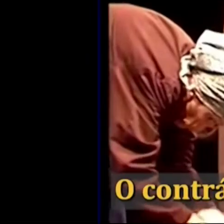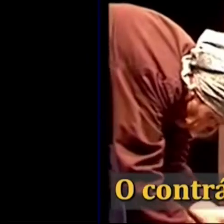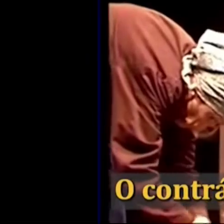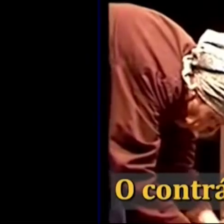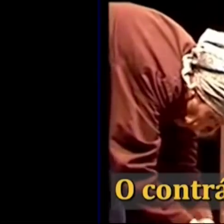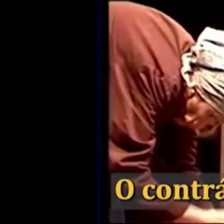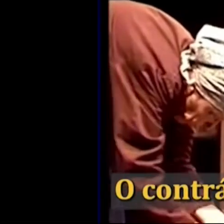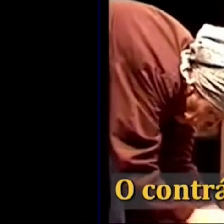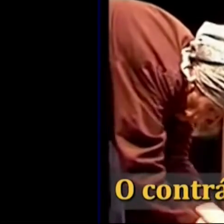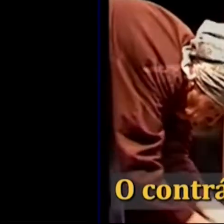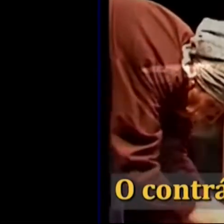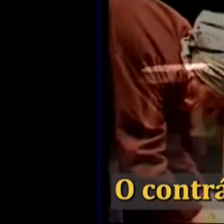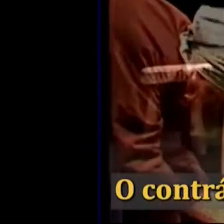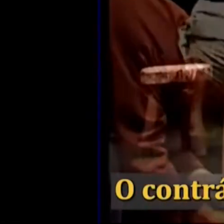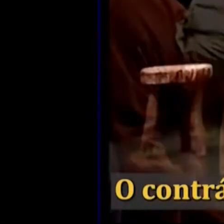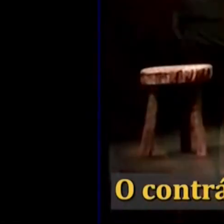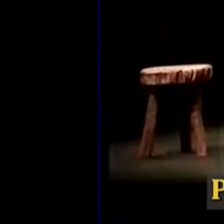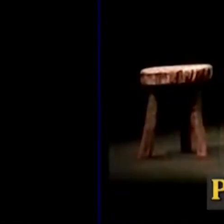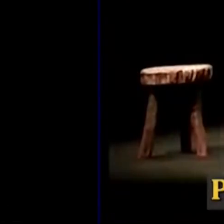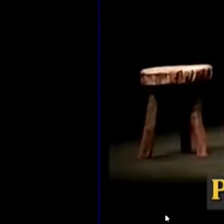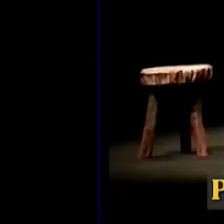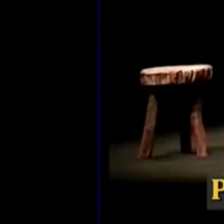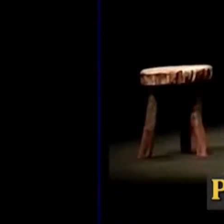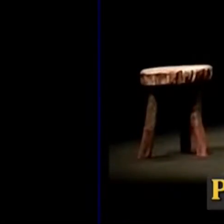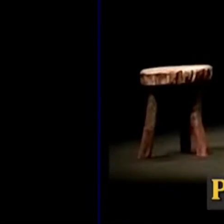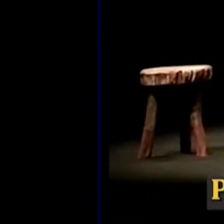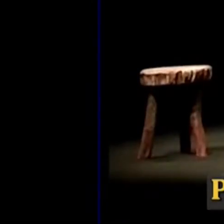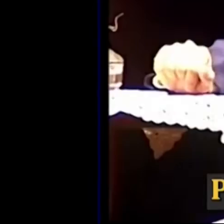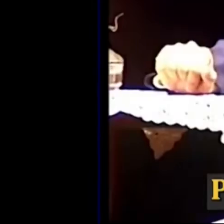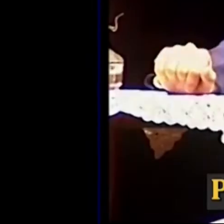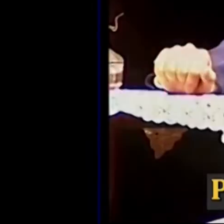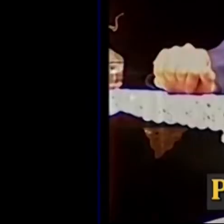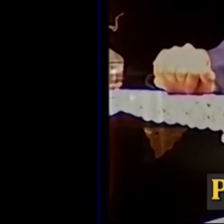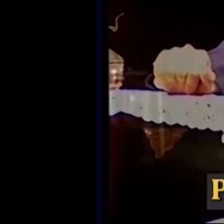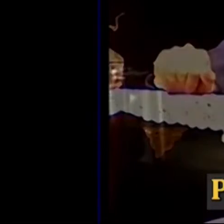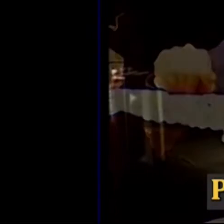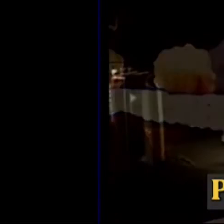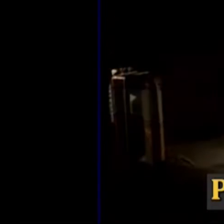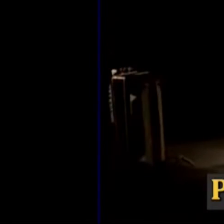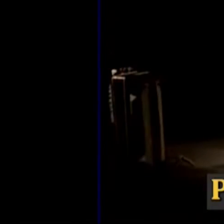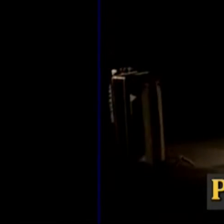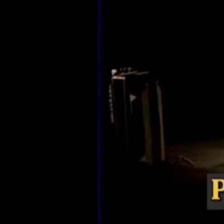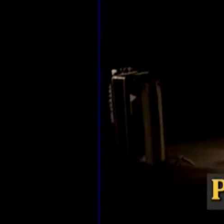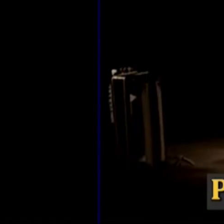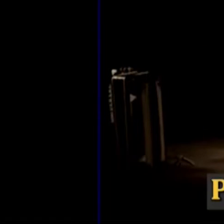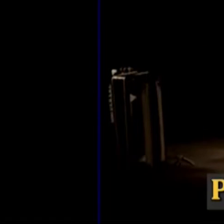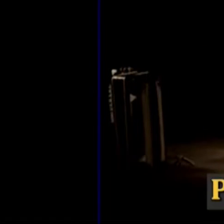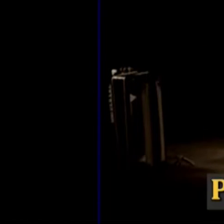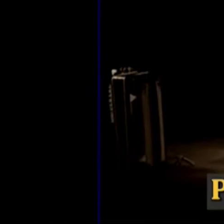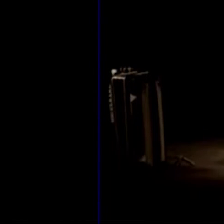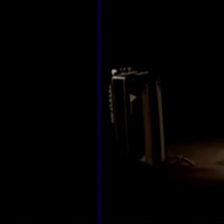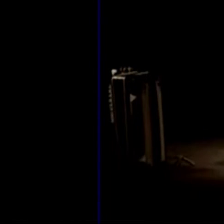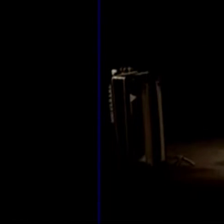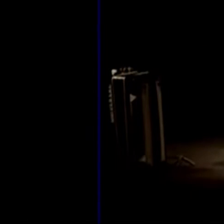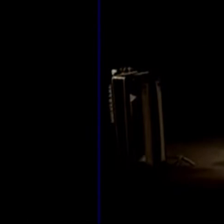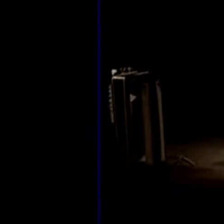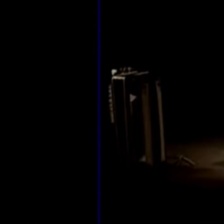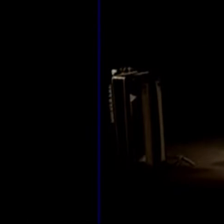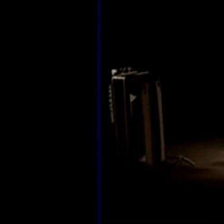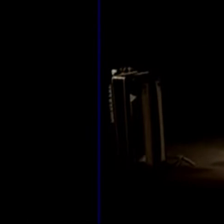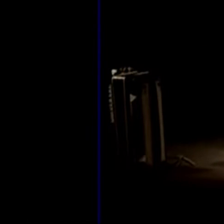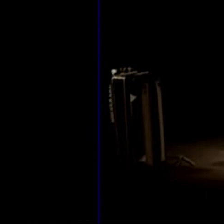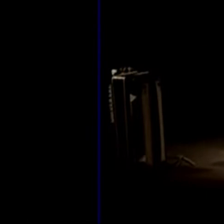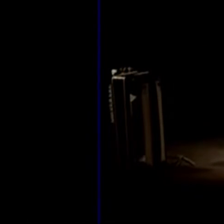contrario anche come questa parola, pop, pop de popolo, de successo popolare, una